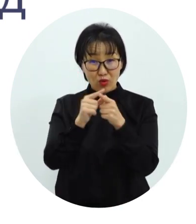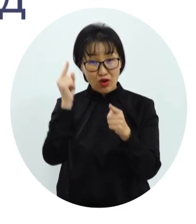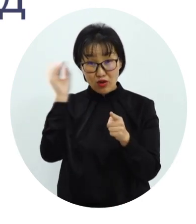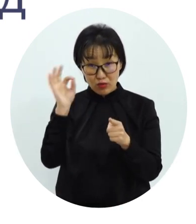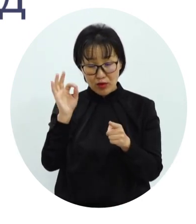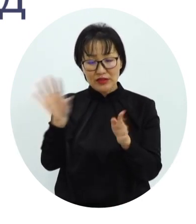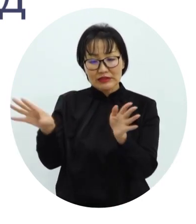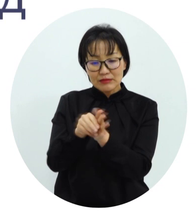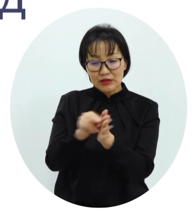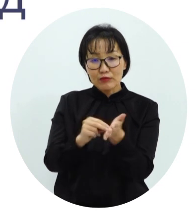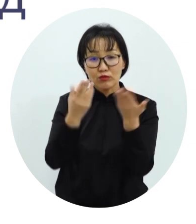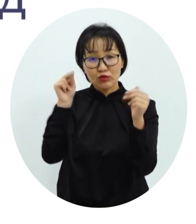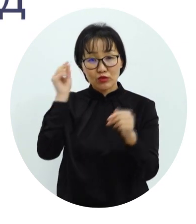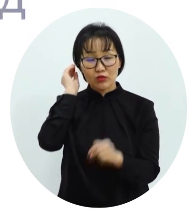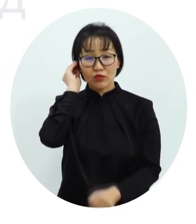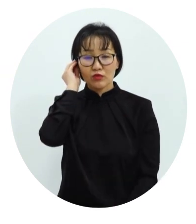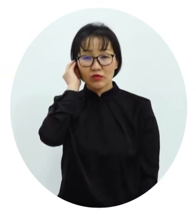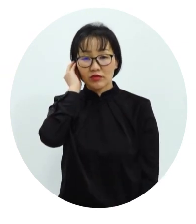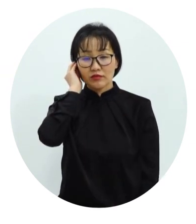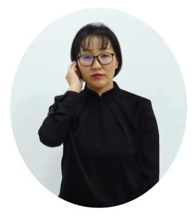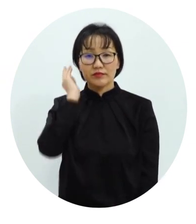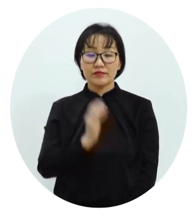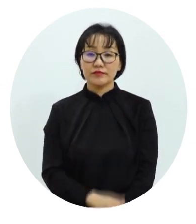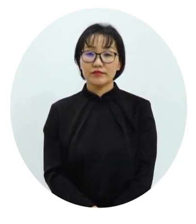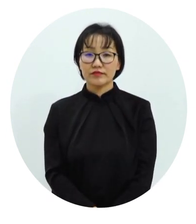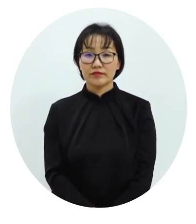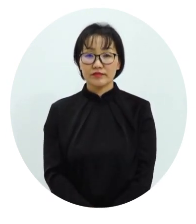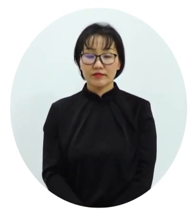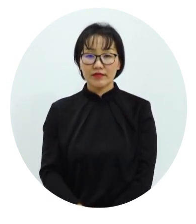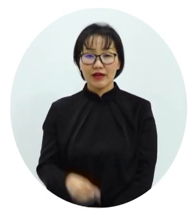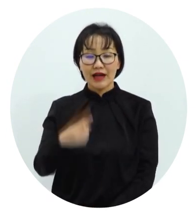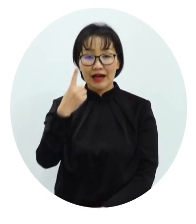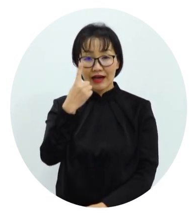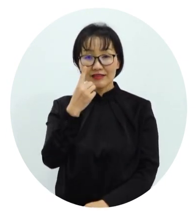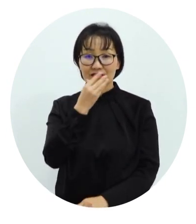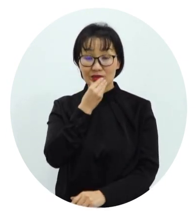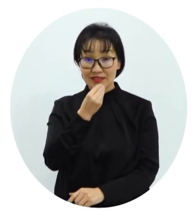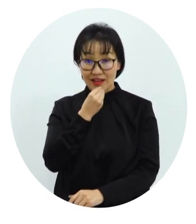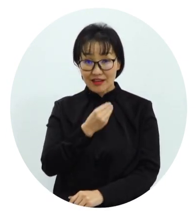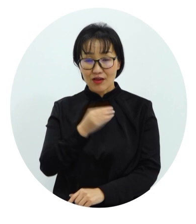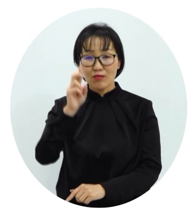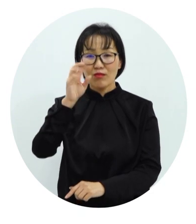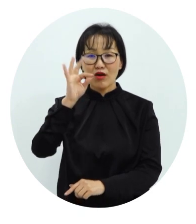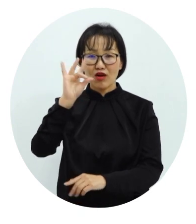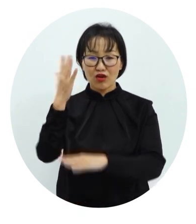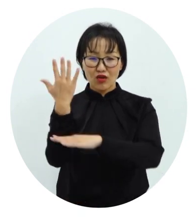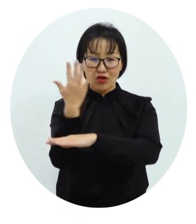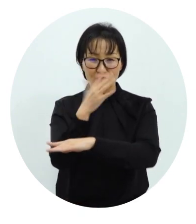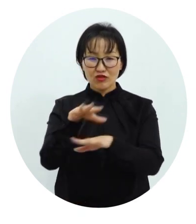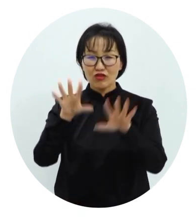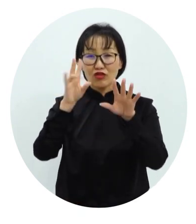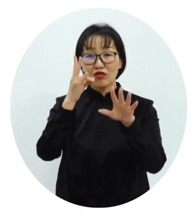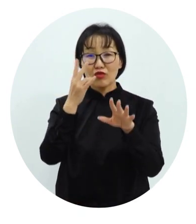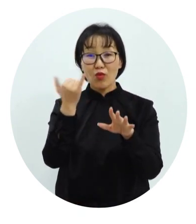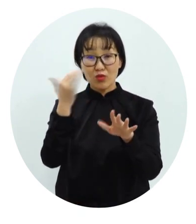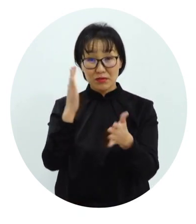шүү. За, шүлгээ уншицгаая. Бороо ганц нэг тусган сайхан. Бор гүүс норсон байх